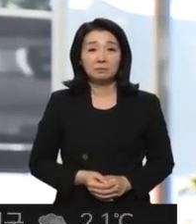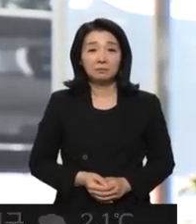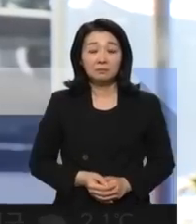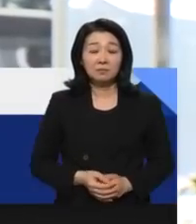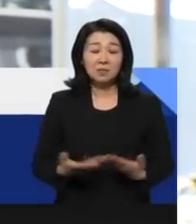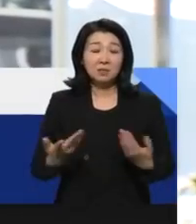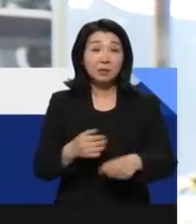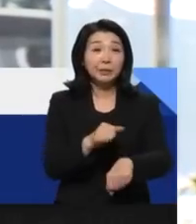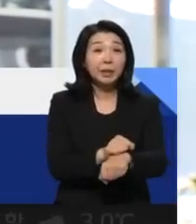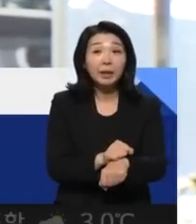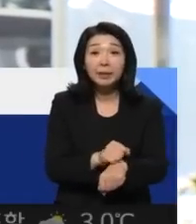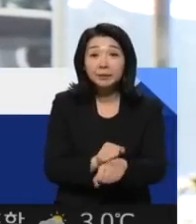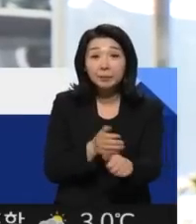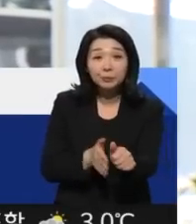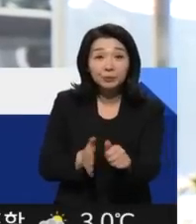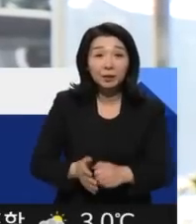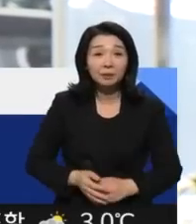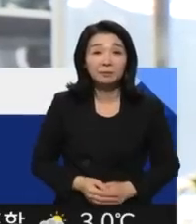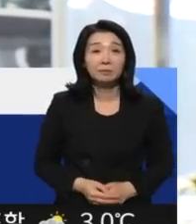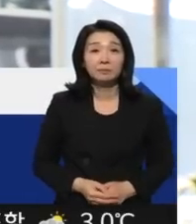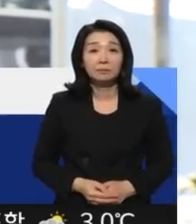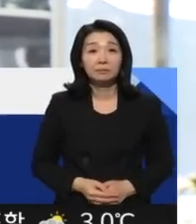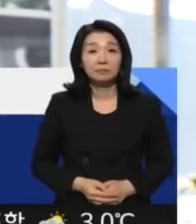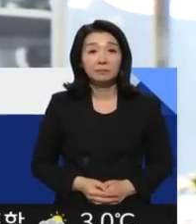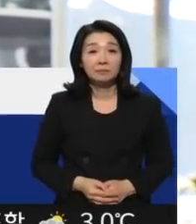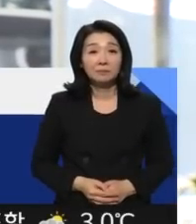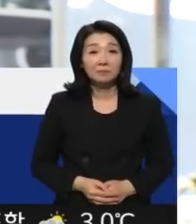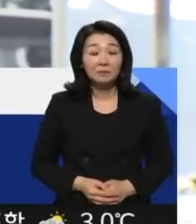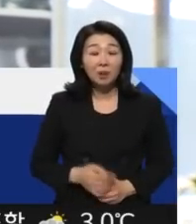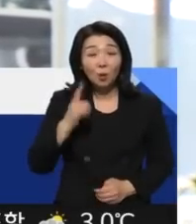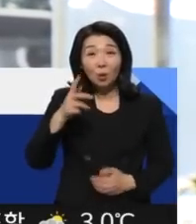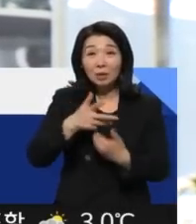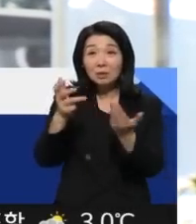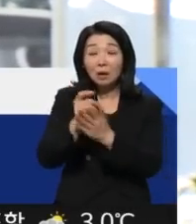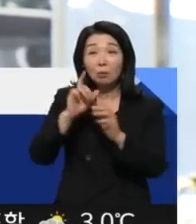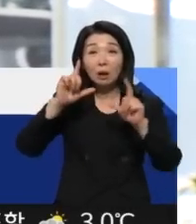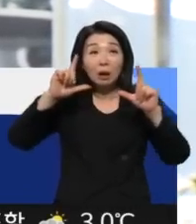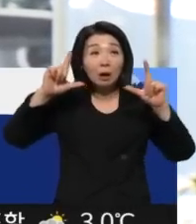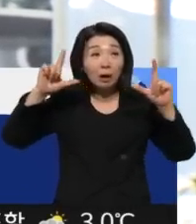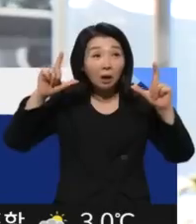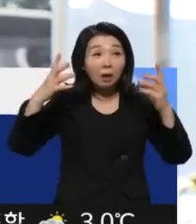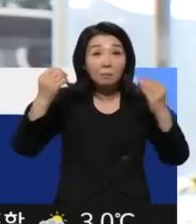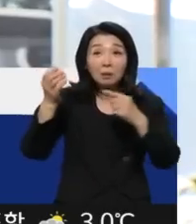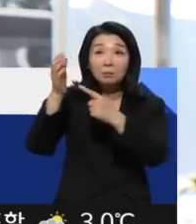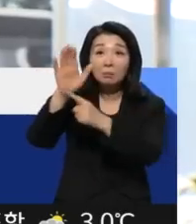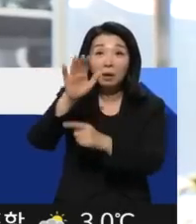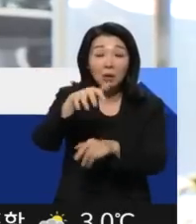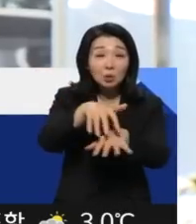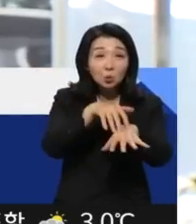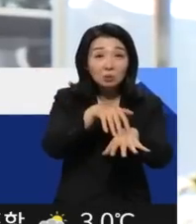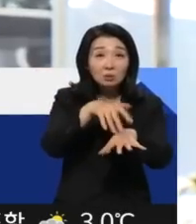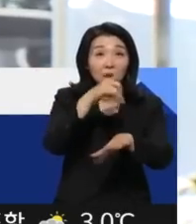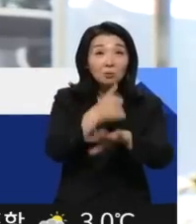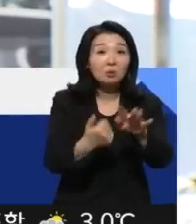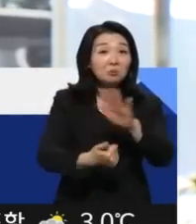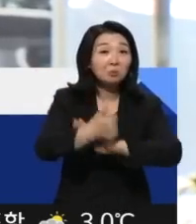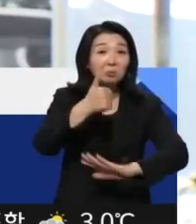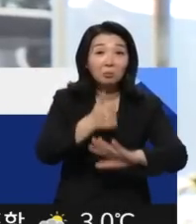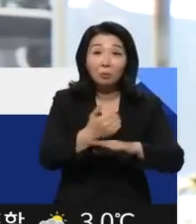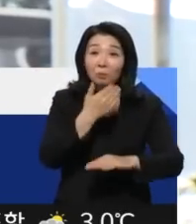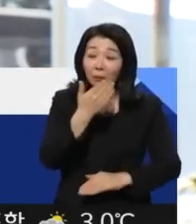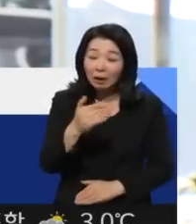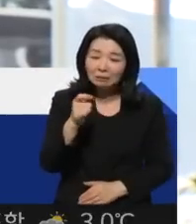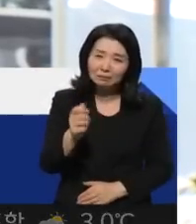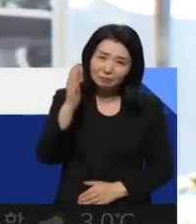일들 잘하고 그렇게 해서 스타 플레이어들이 많이 나오는 조직이 성공한 조직이다라는 얘기를